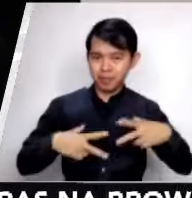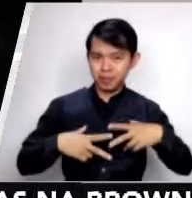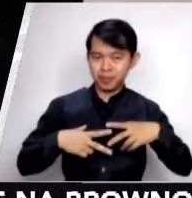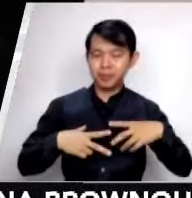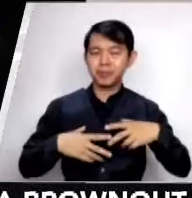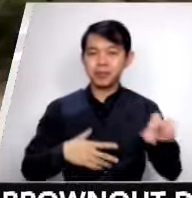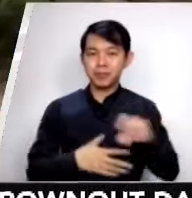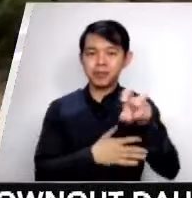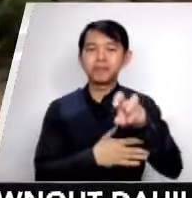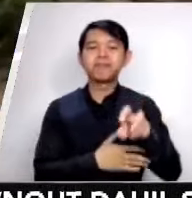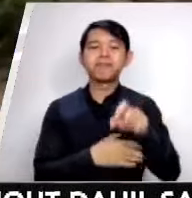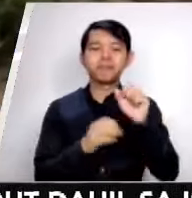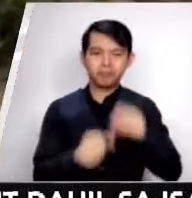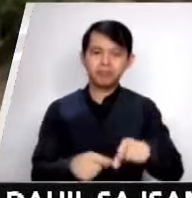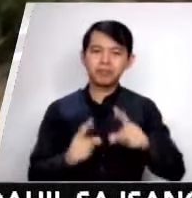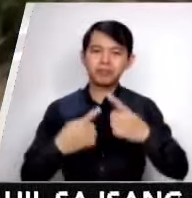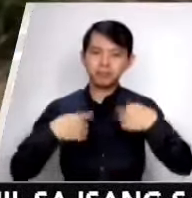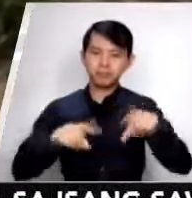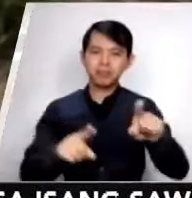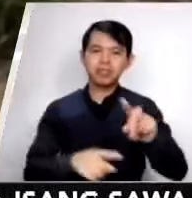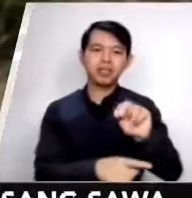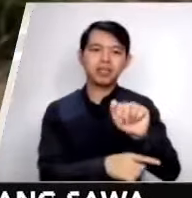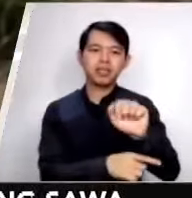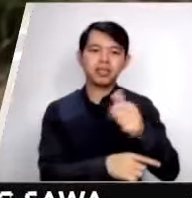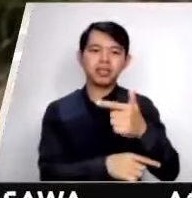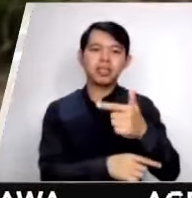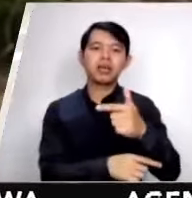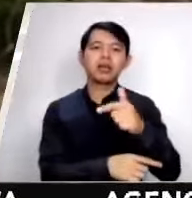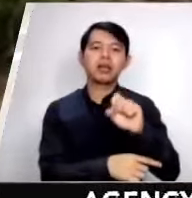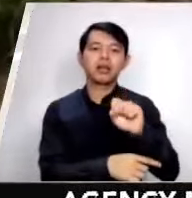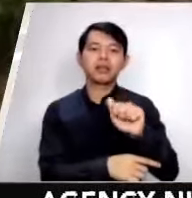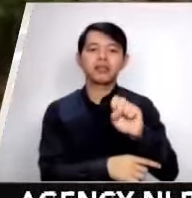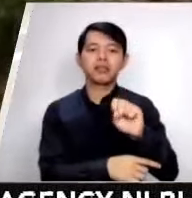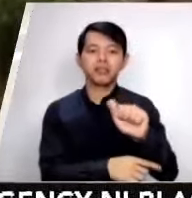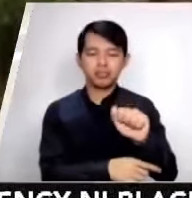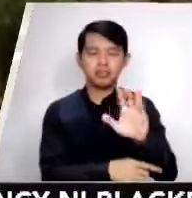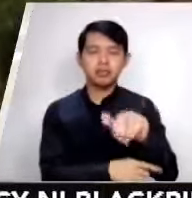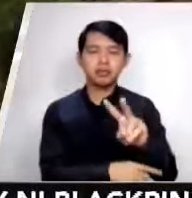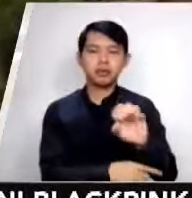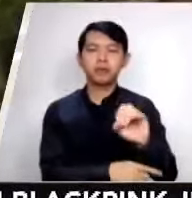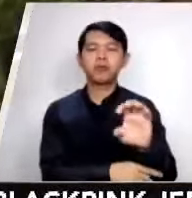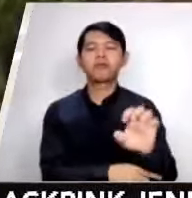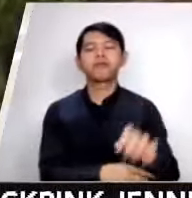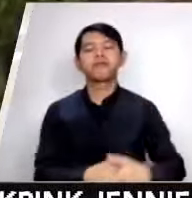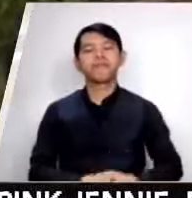nagsasa. Oscar Oida, nagbabalita para sa GMA Integrated News.